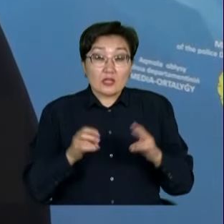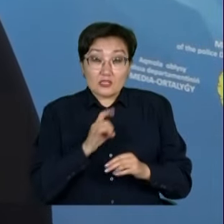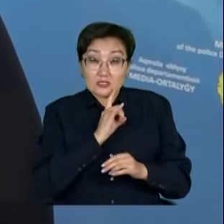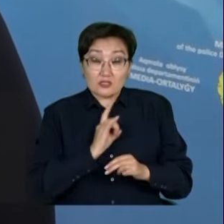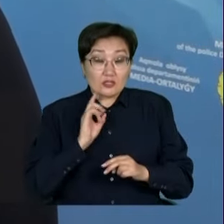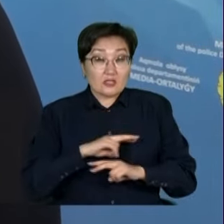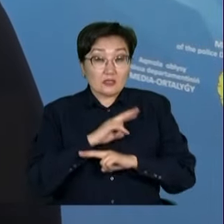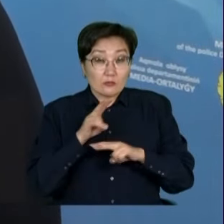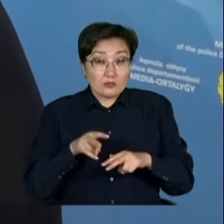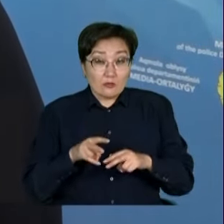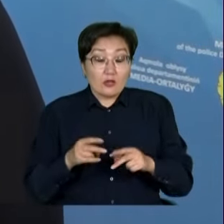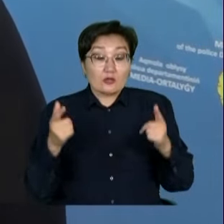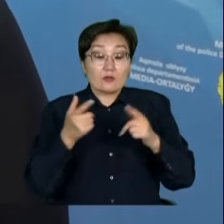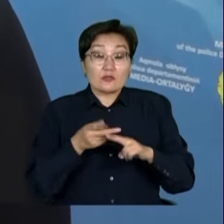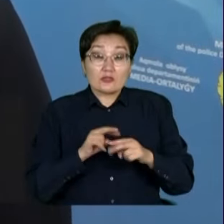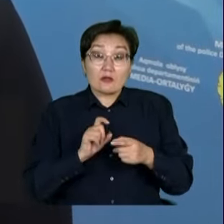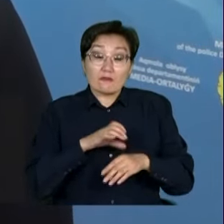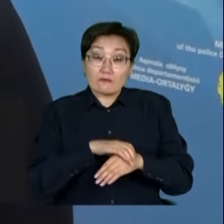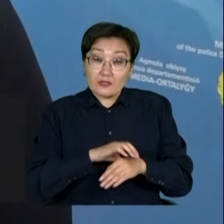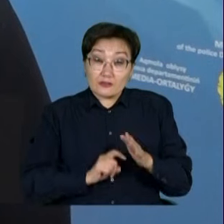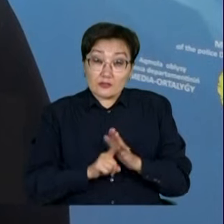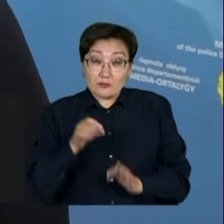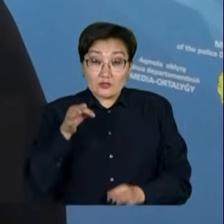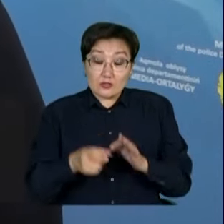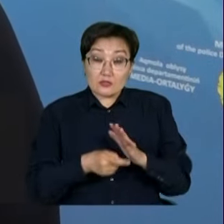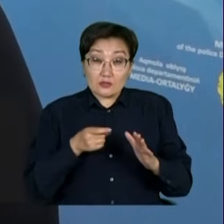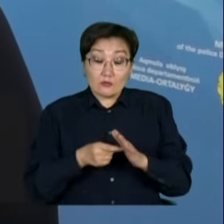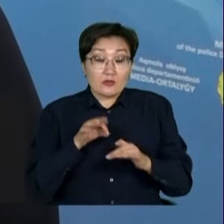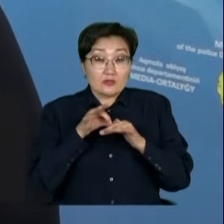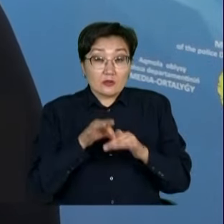женщина скончалась. По данному факту начато досудебное расследование.